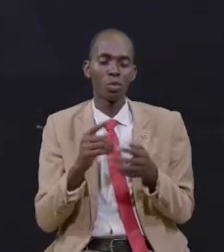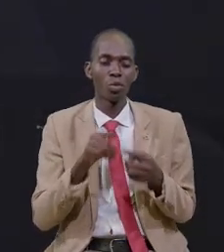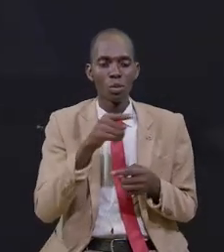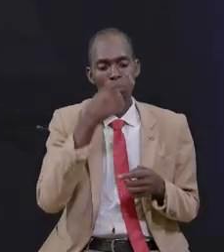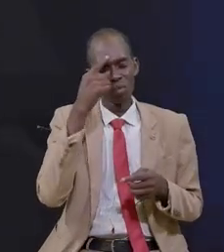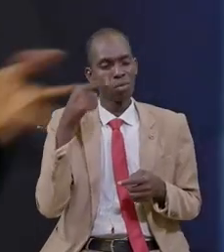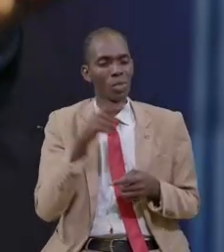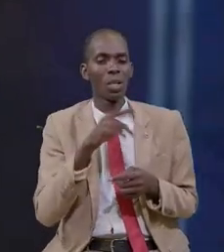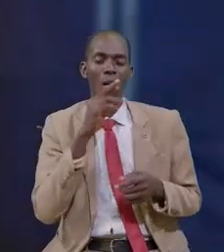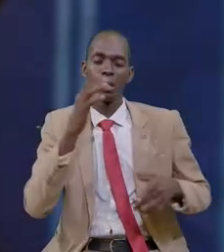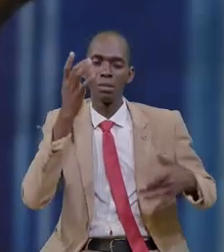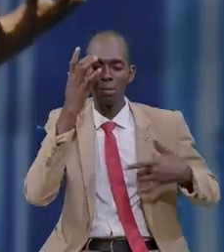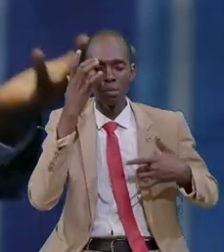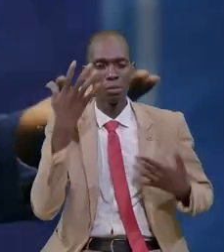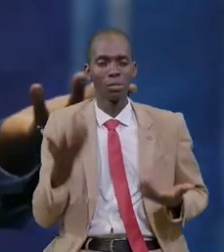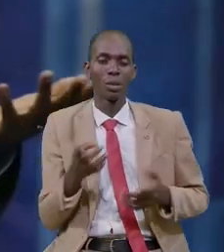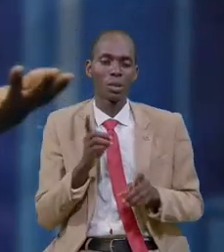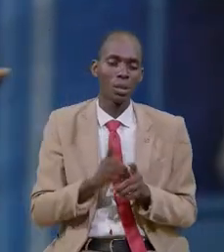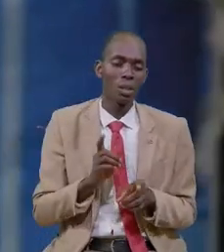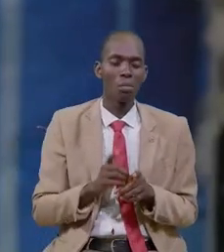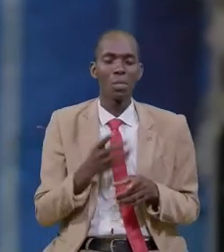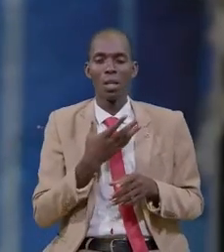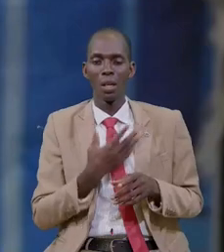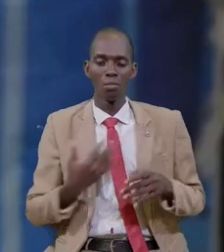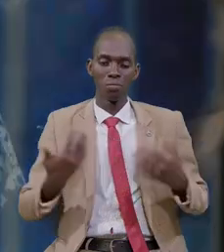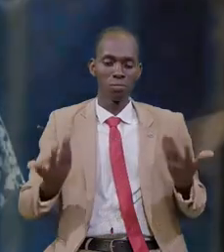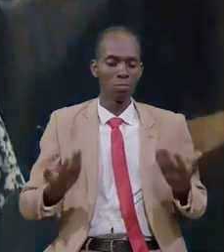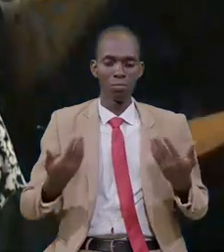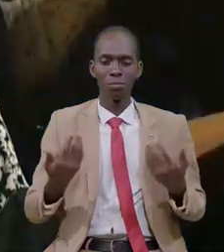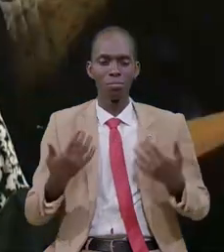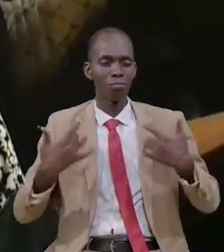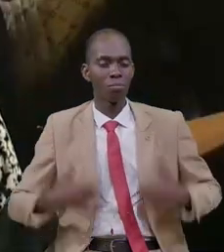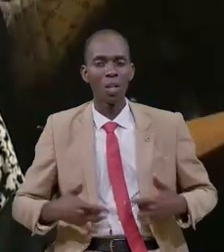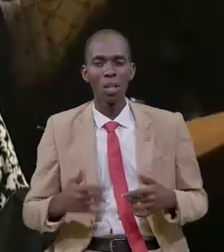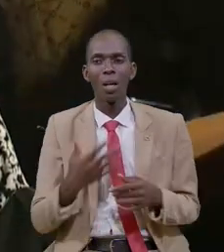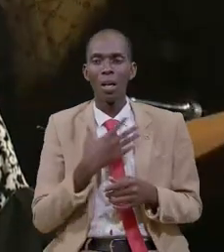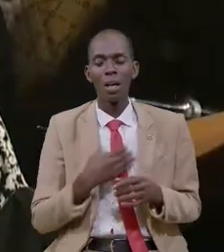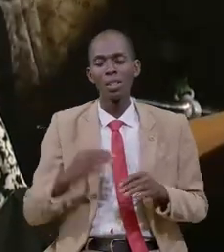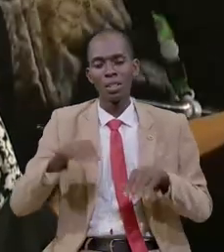tu ne marches plus, on leur donne une allocation.